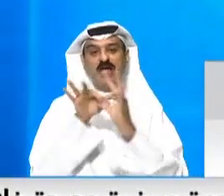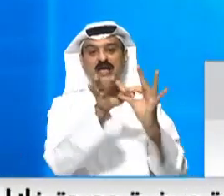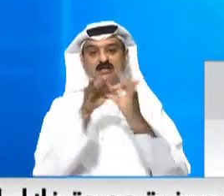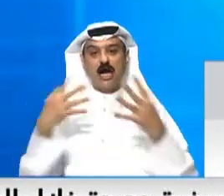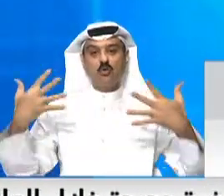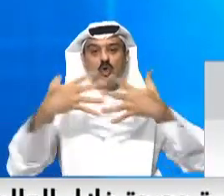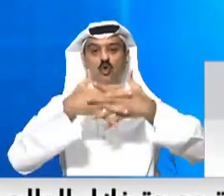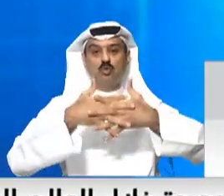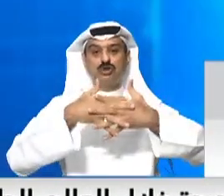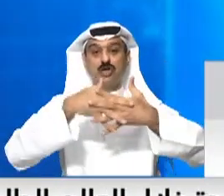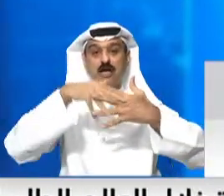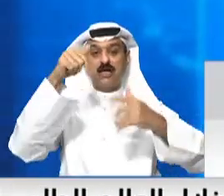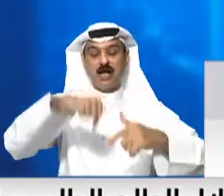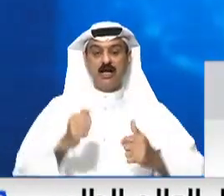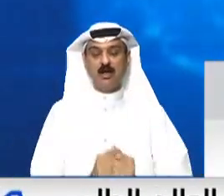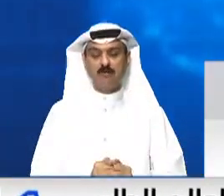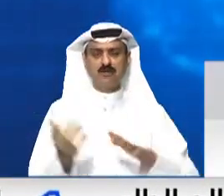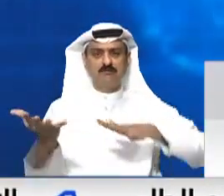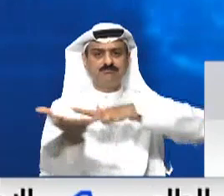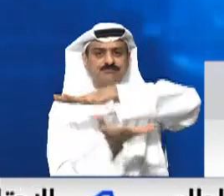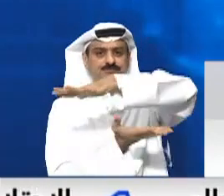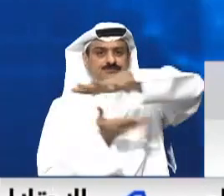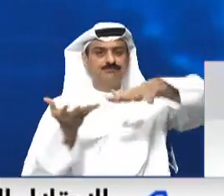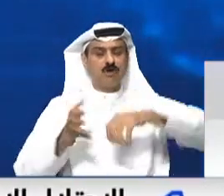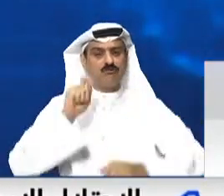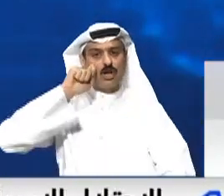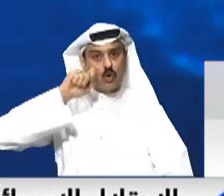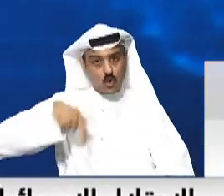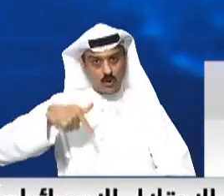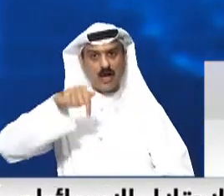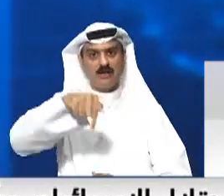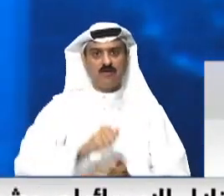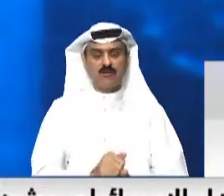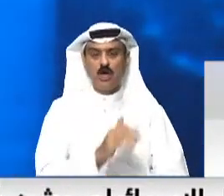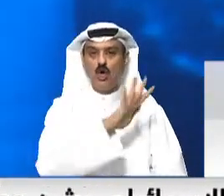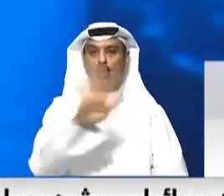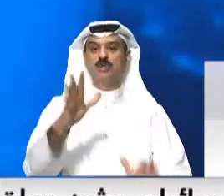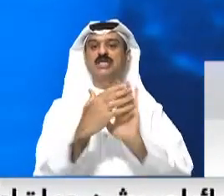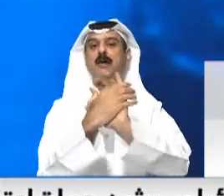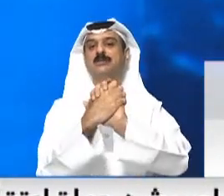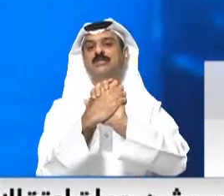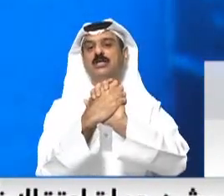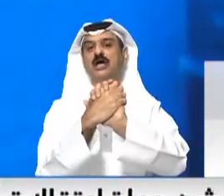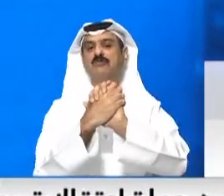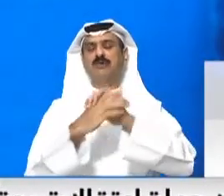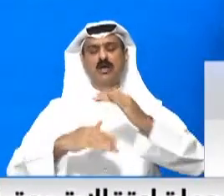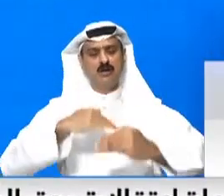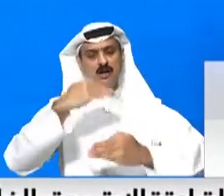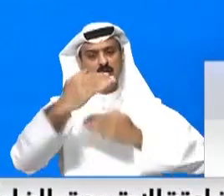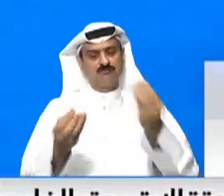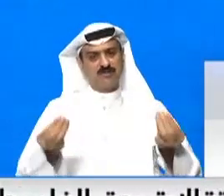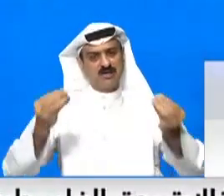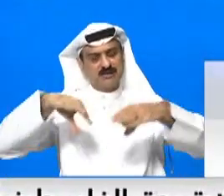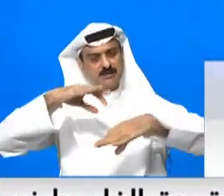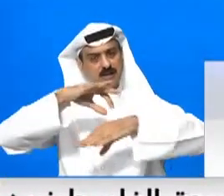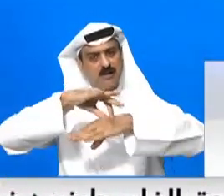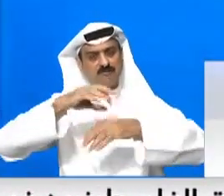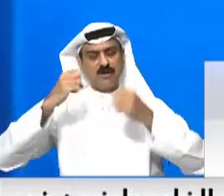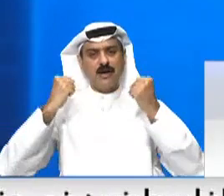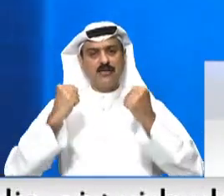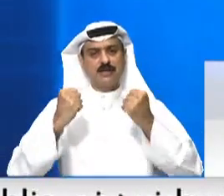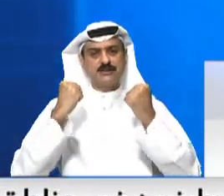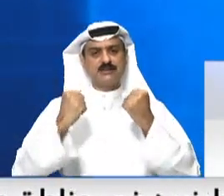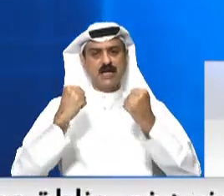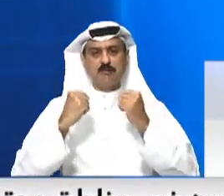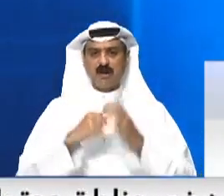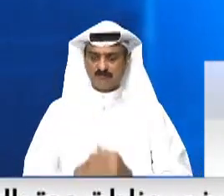مواجهة تبعات الأزمة الأوكرانية وما يتكبده شعبها الصديق من تداعيات إنسانية ومعيشية